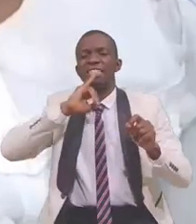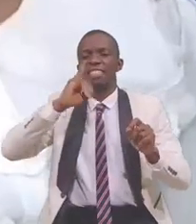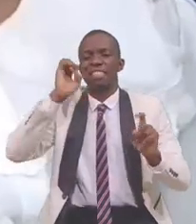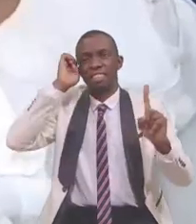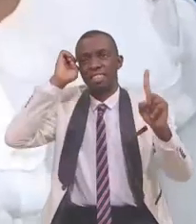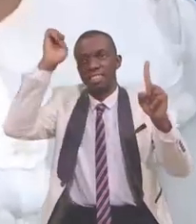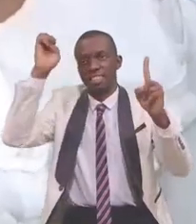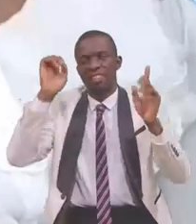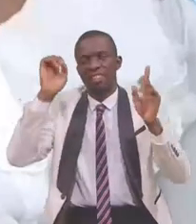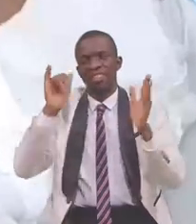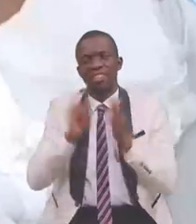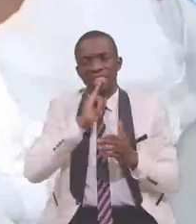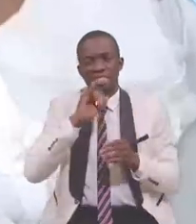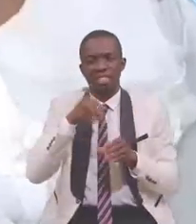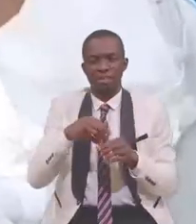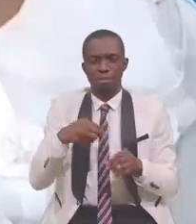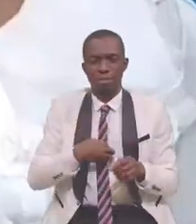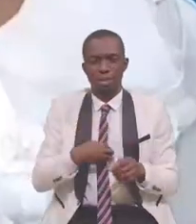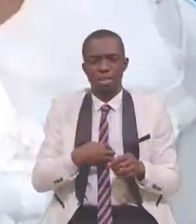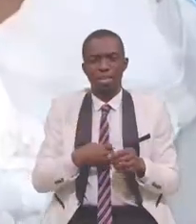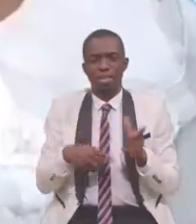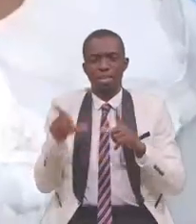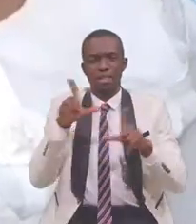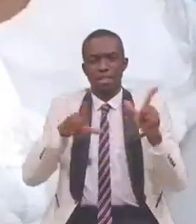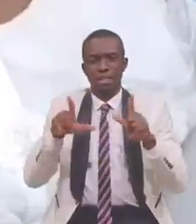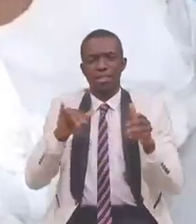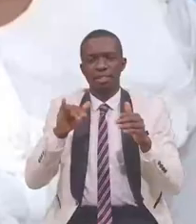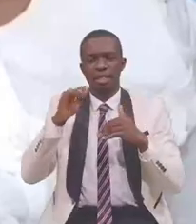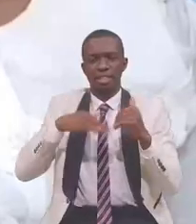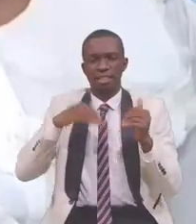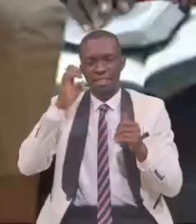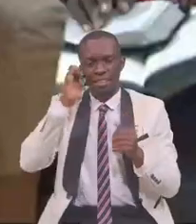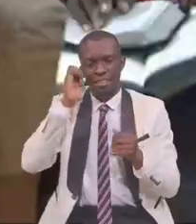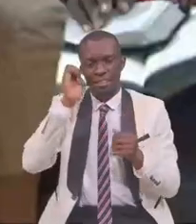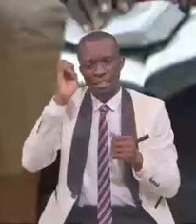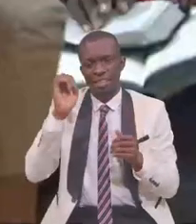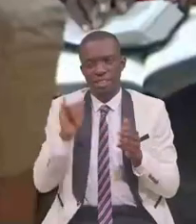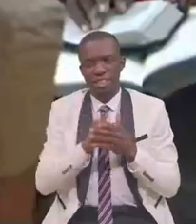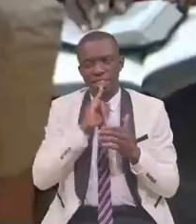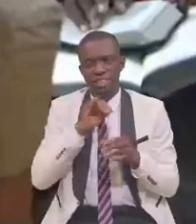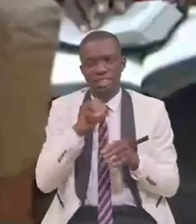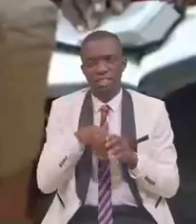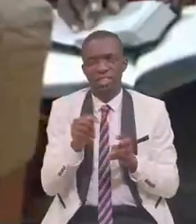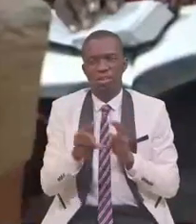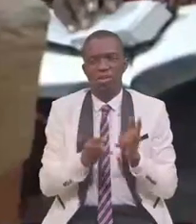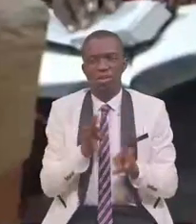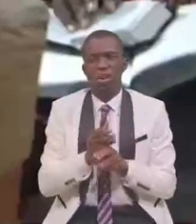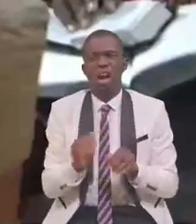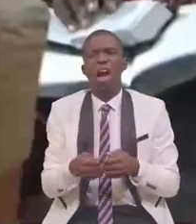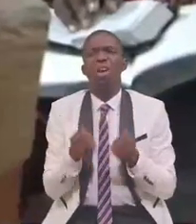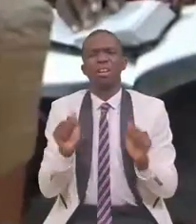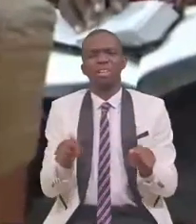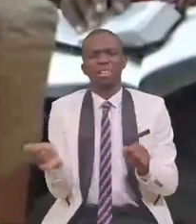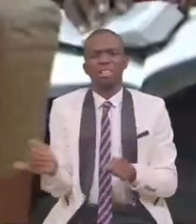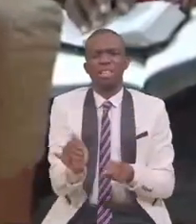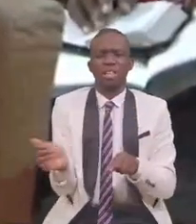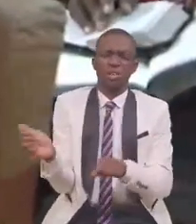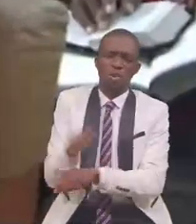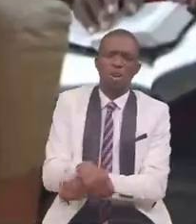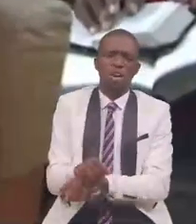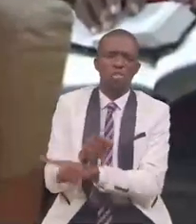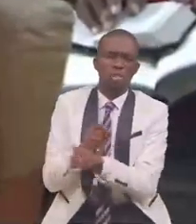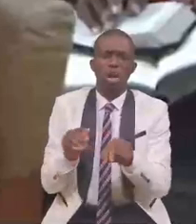Celui qui est en moi est plus grand que celui qui est dans le monde. Dites-le-moi, comment peuvent-ils vous convaincre?